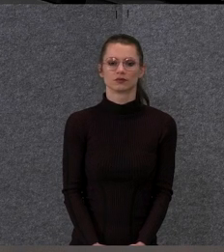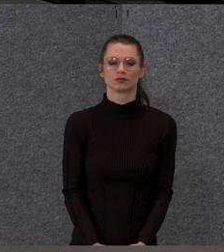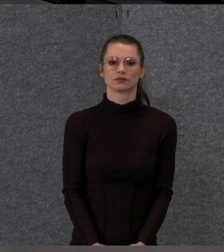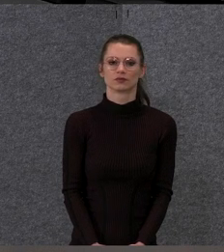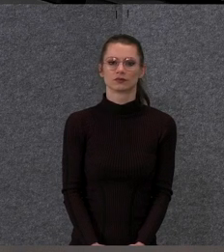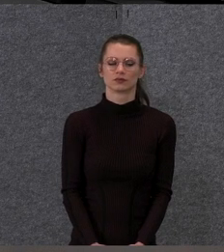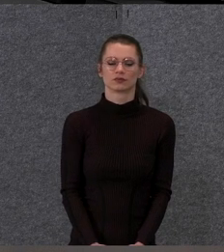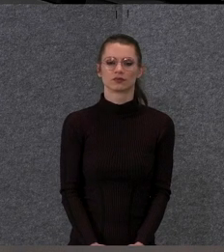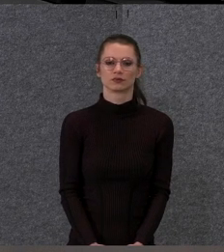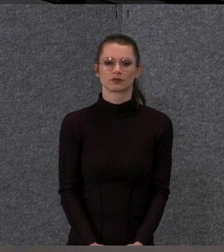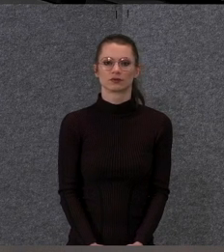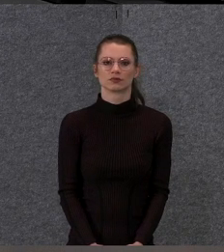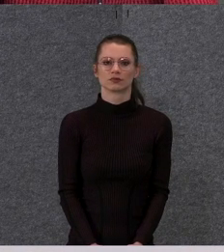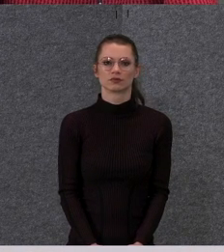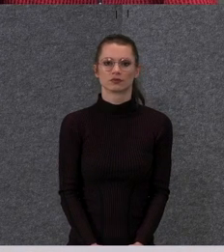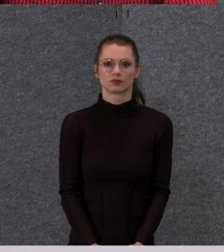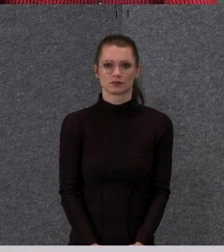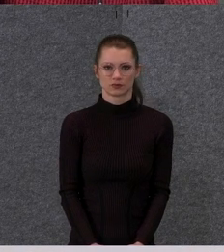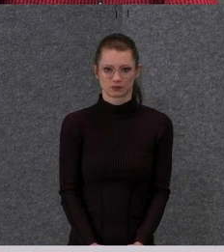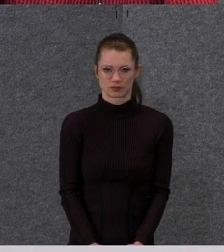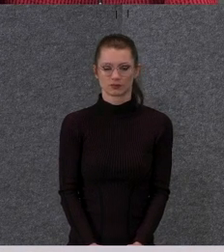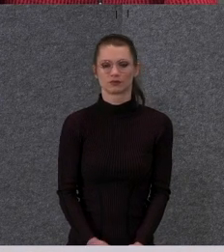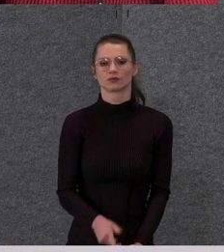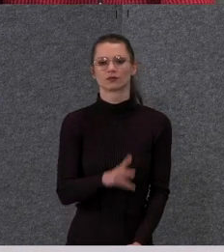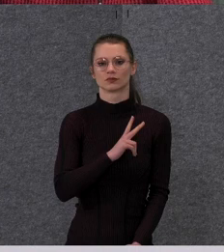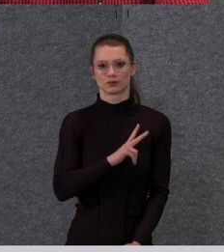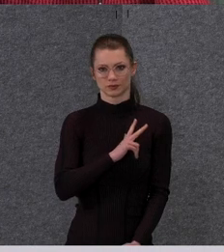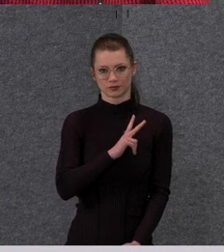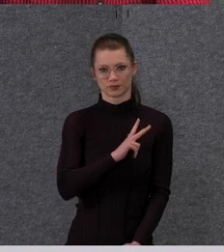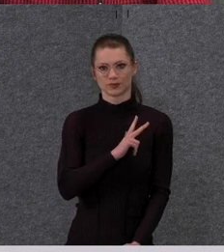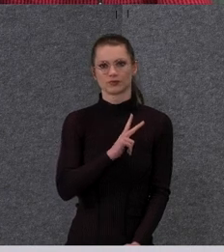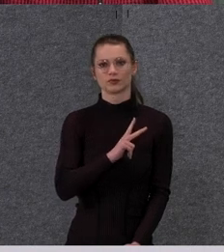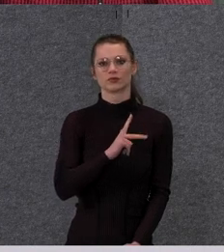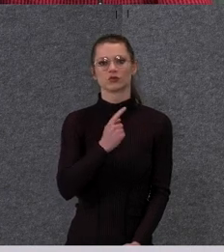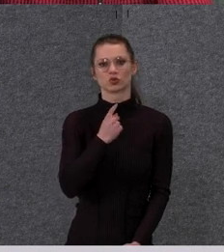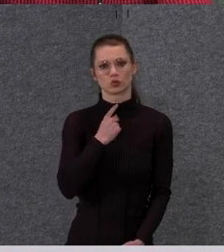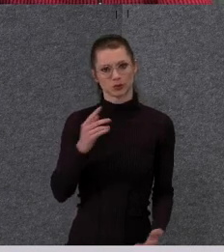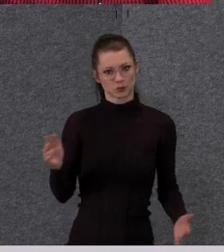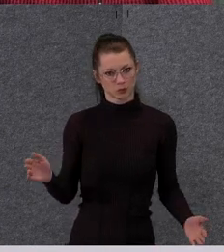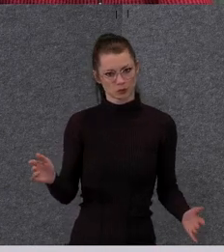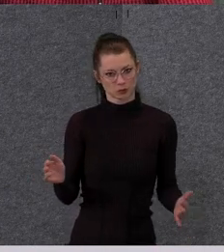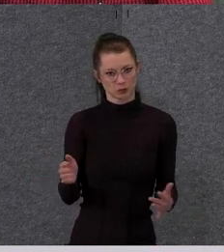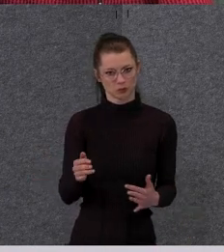Wir warten weiter auf Stimmen, die gerade in Vielzahl abgegeben werden, was uns sehr freut.